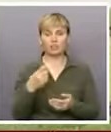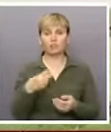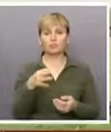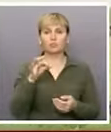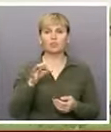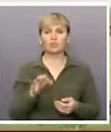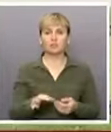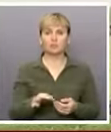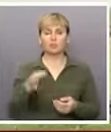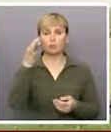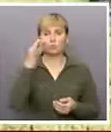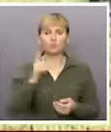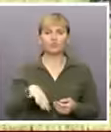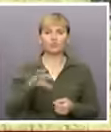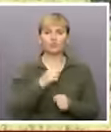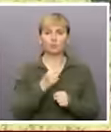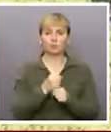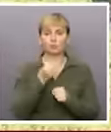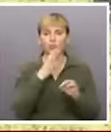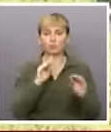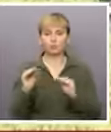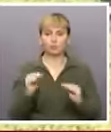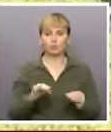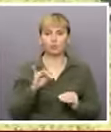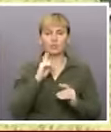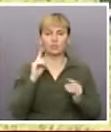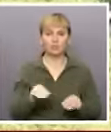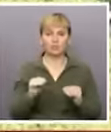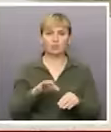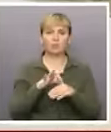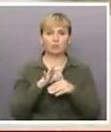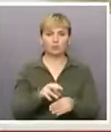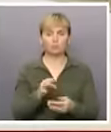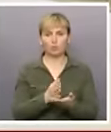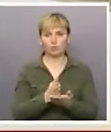20%. Напомним, что все работы по благоустройству и озеленению проводятся